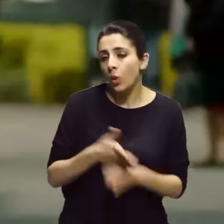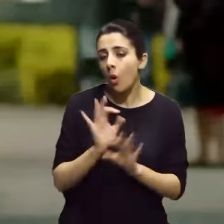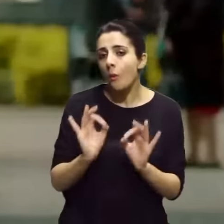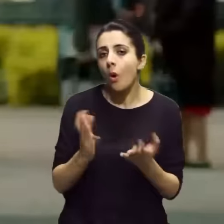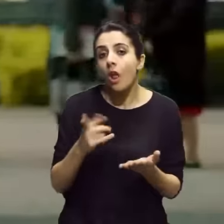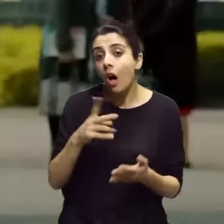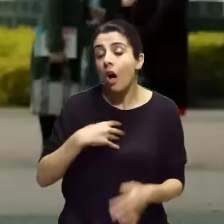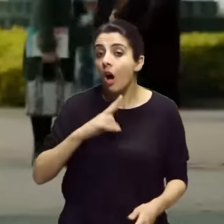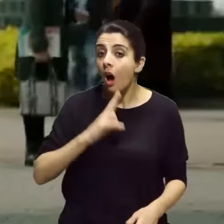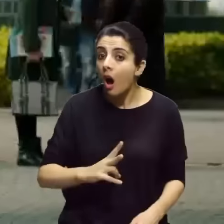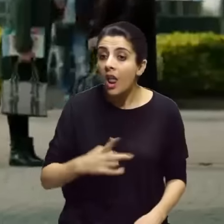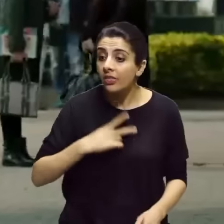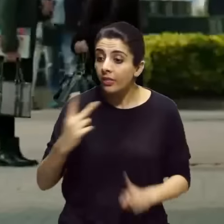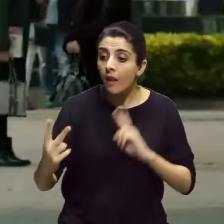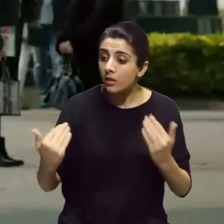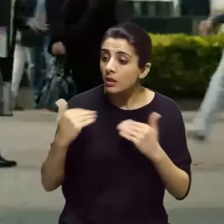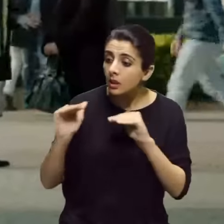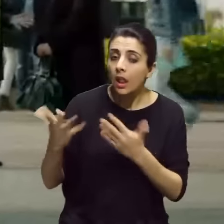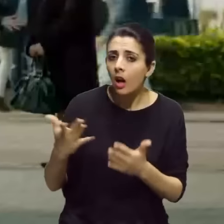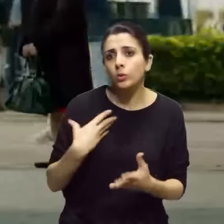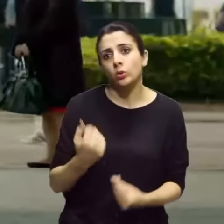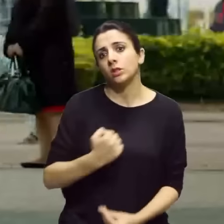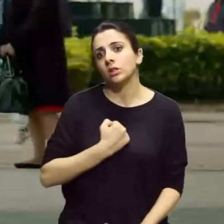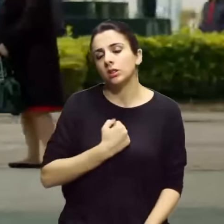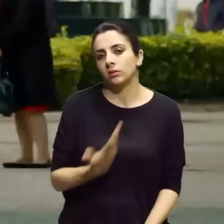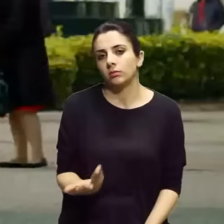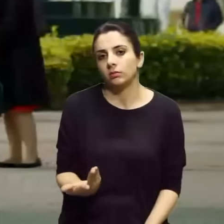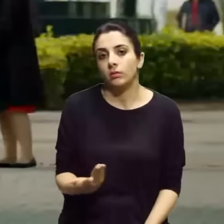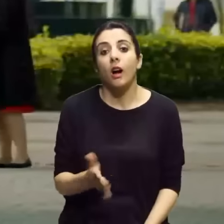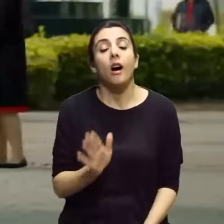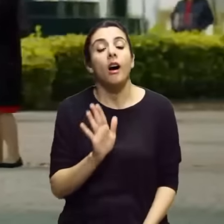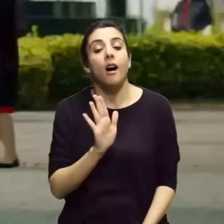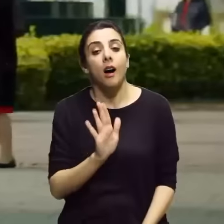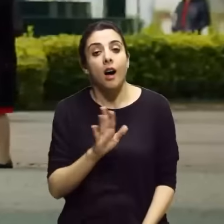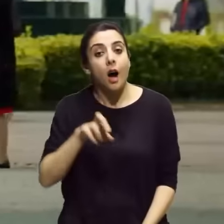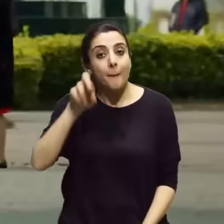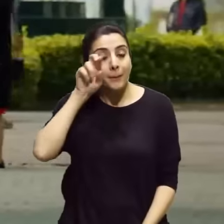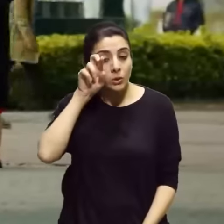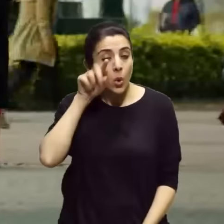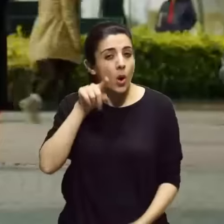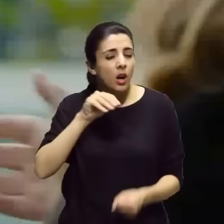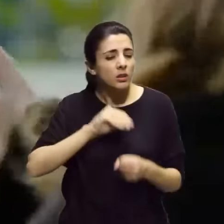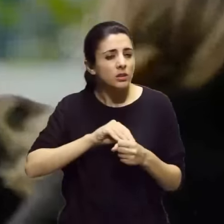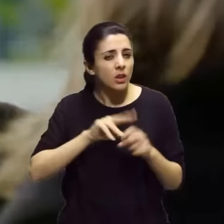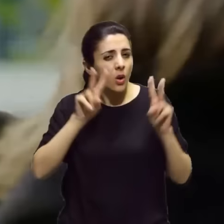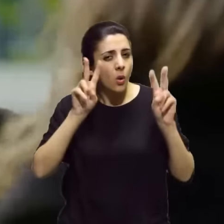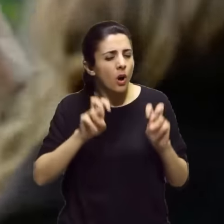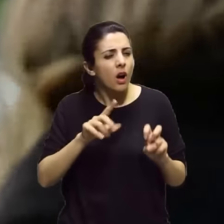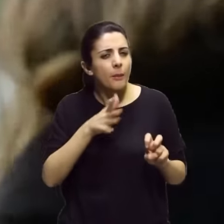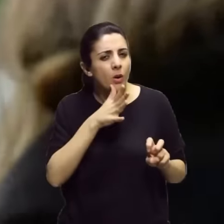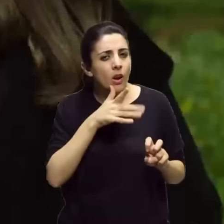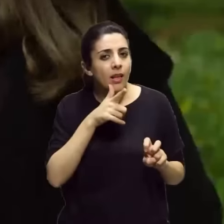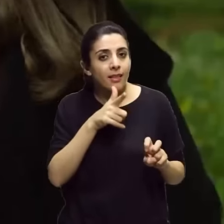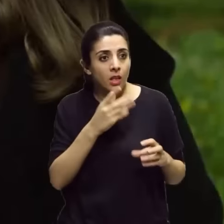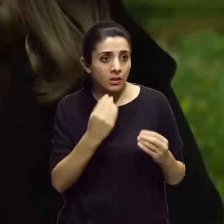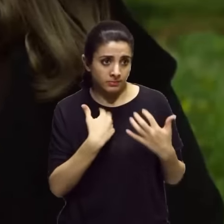artık kararını ver, tarafını tut. Çünkü ben artık çok sıkıldım. Ha, bu psikolojide şey oluyor. Ya şey, sana